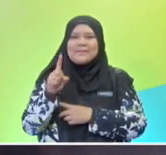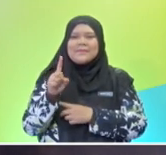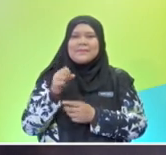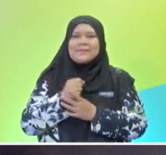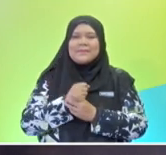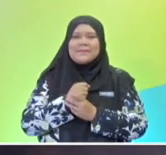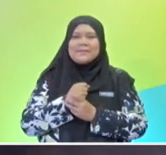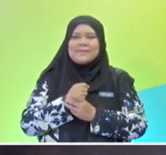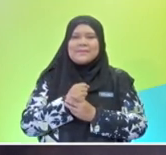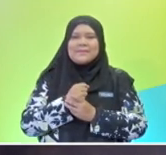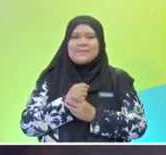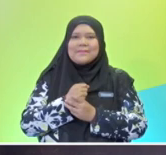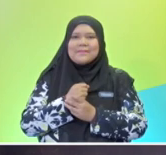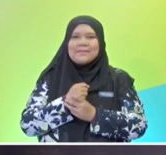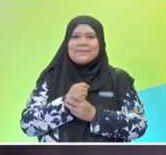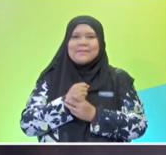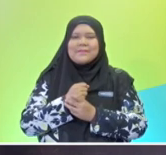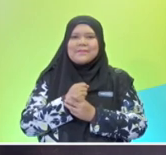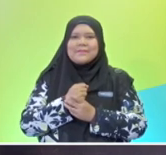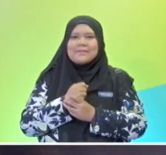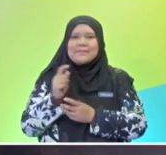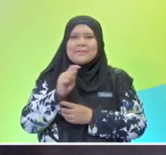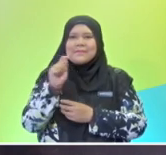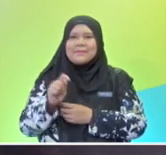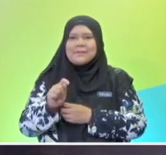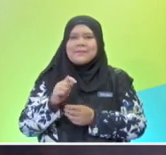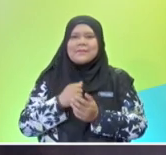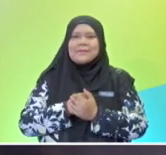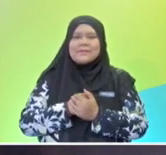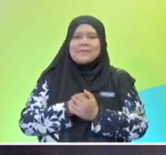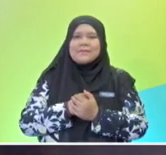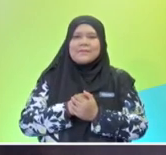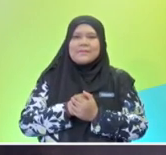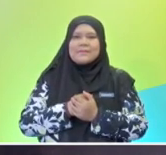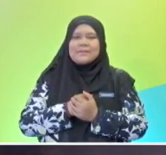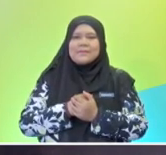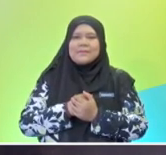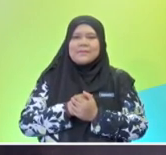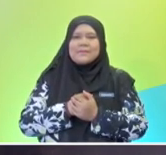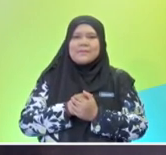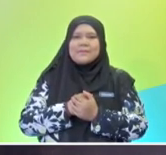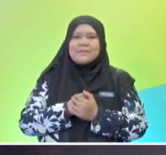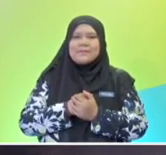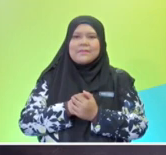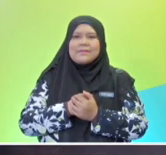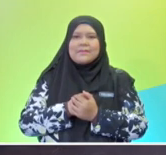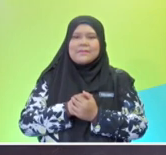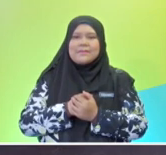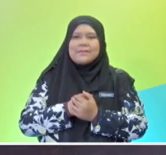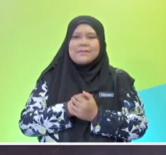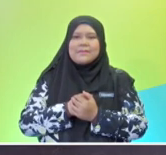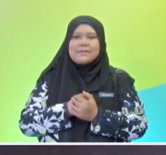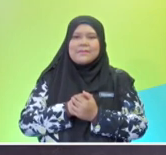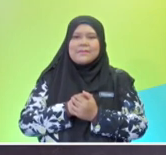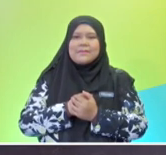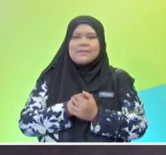Tak apa. Okey. Jadi, cikgu nak tanya. Baik. Baik. Okey. Soalan ni, cikgu. Okey. Cikgu tanya soalan 10